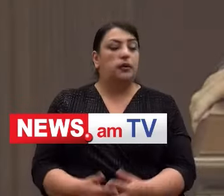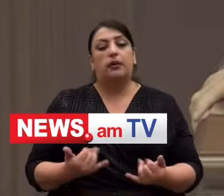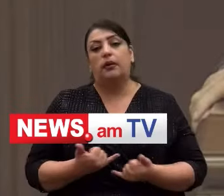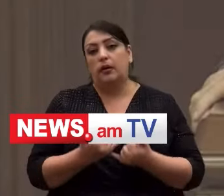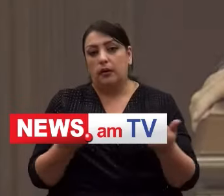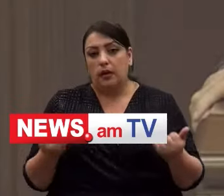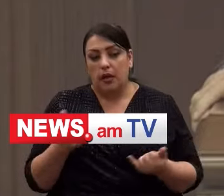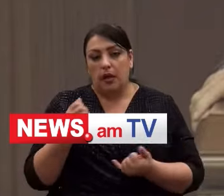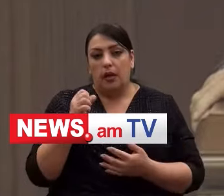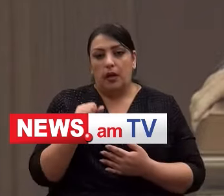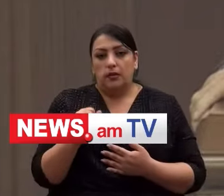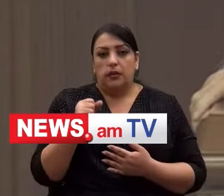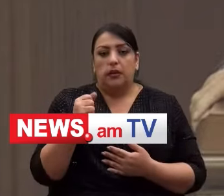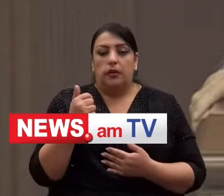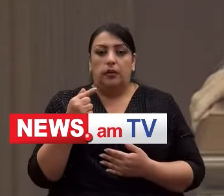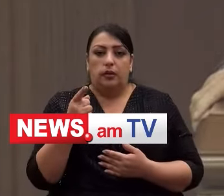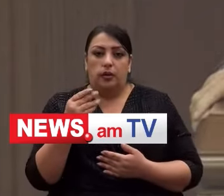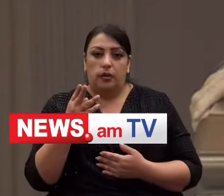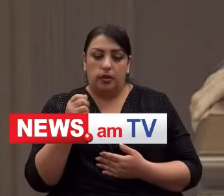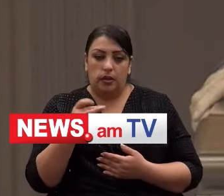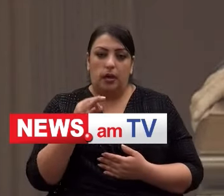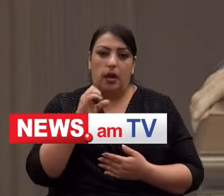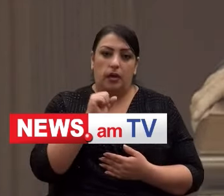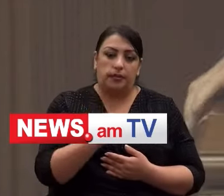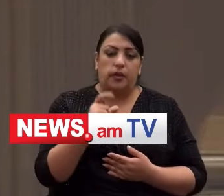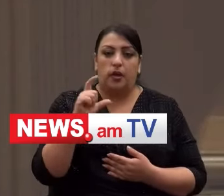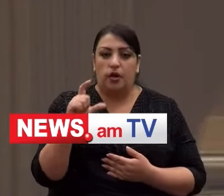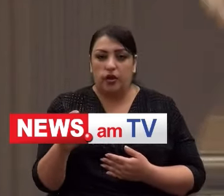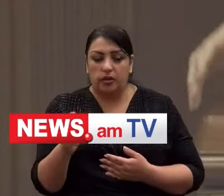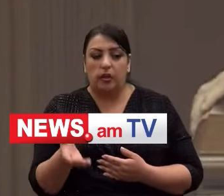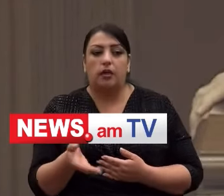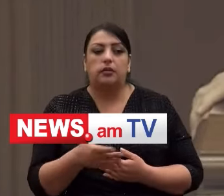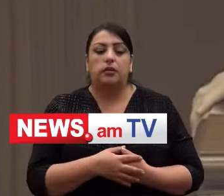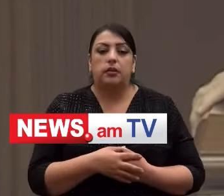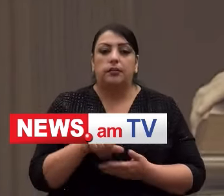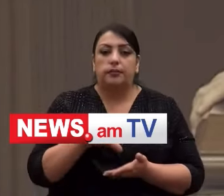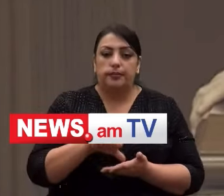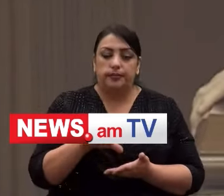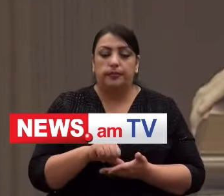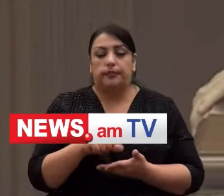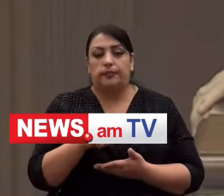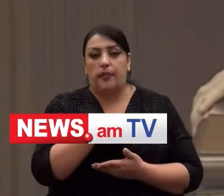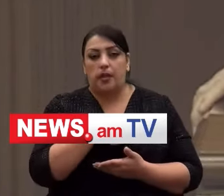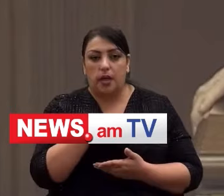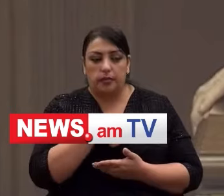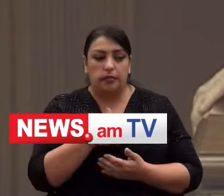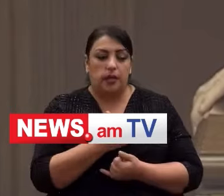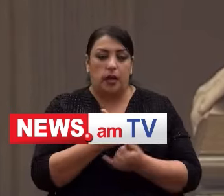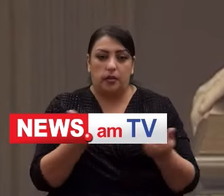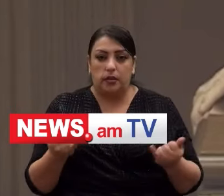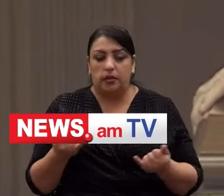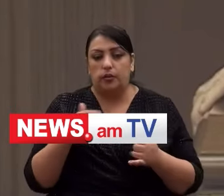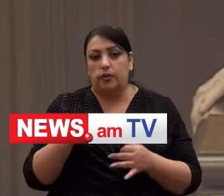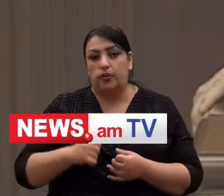Հարգելյան Անդրանիկ Քոչարյան, հարգելյան Արմեն Խաչատրյան, հարգելի մասնակիցներ եւ պատգամավորներ, հարգելի